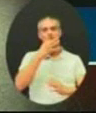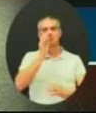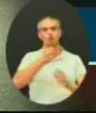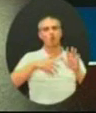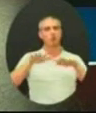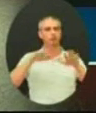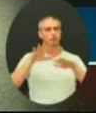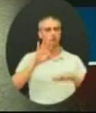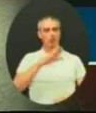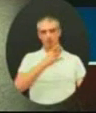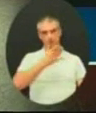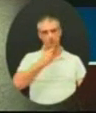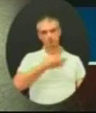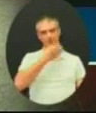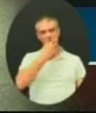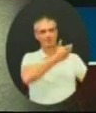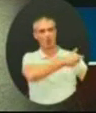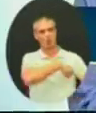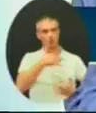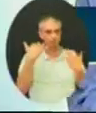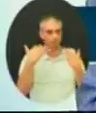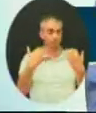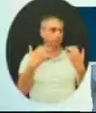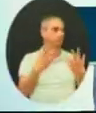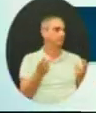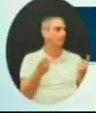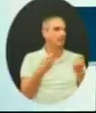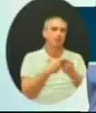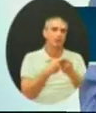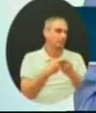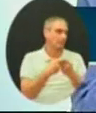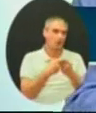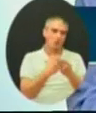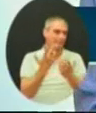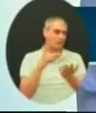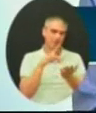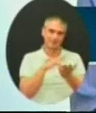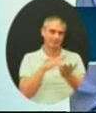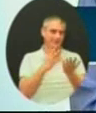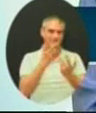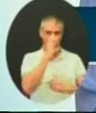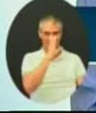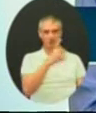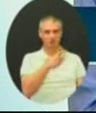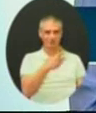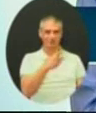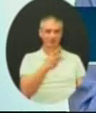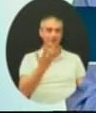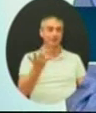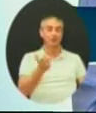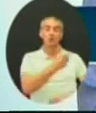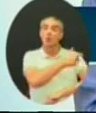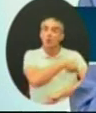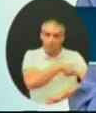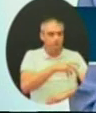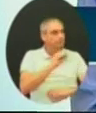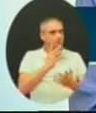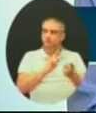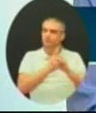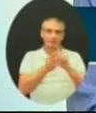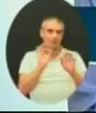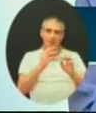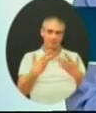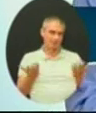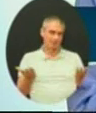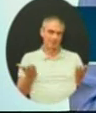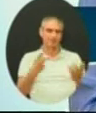ראש הממשלה בפני הצעות הכללית? טוב, תלוי איפה, איך אתה מרגיש, תלוי איפה אתה יושב ואיך אתה צופה הדברים. האום הוא עדיין אין תחליף לאום,